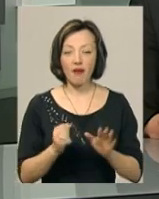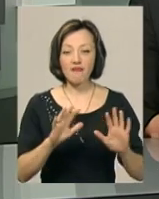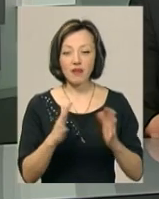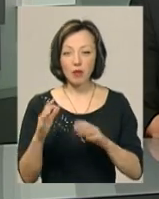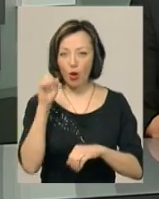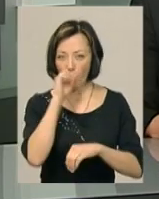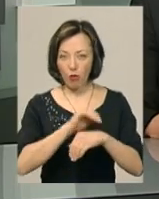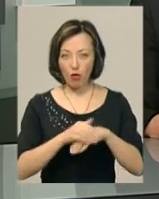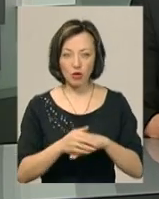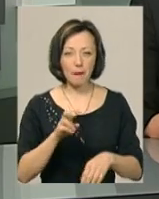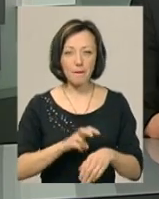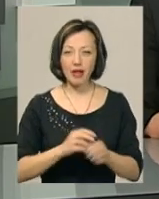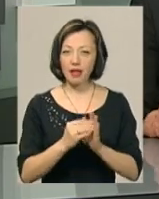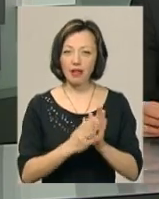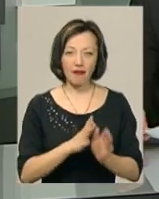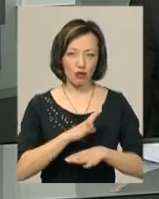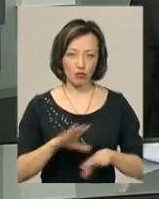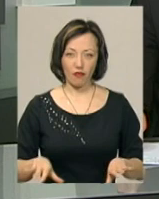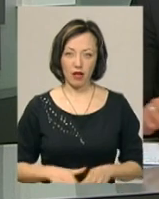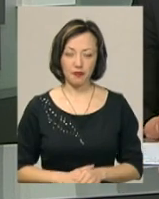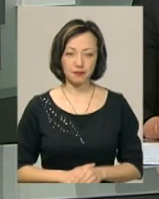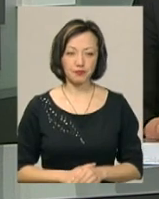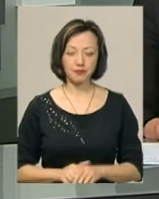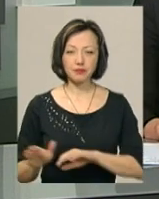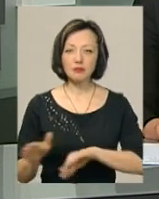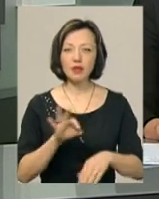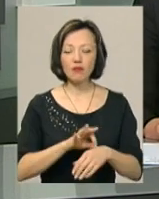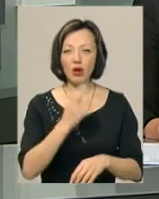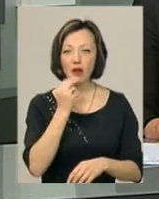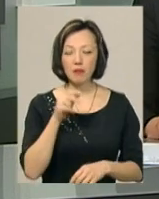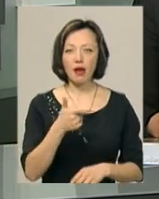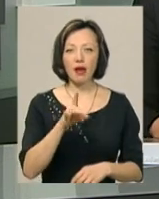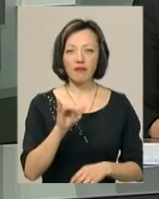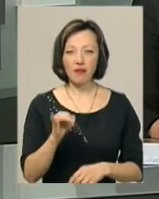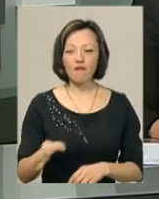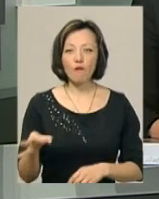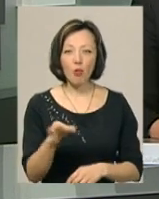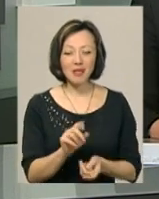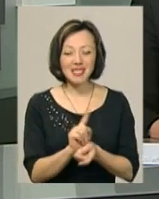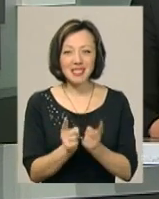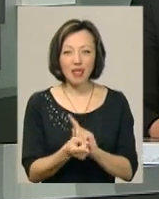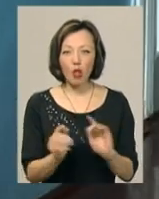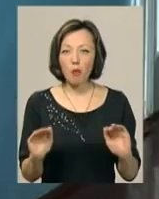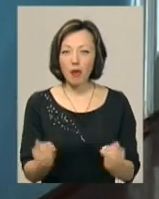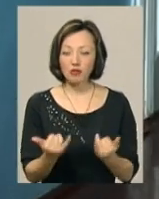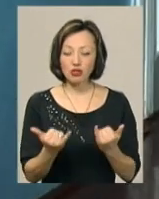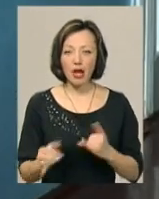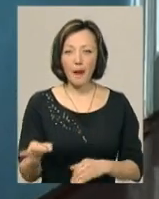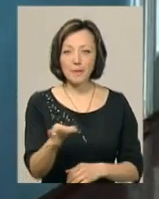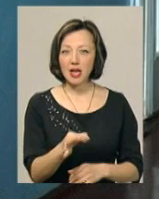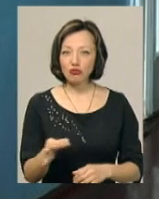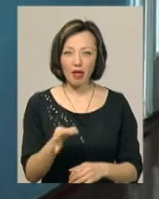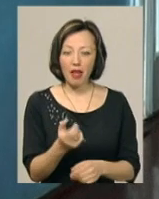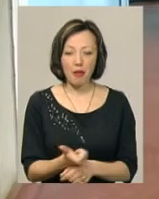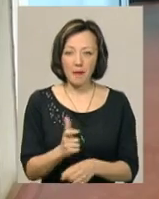Випадків обмороження медики не фіксували. Хворих на грип та ГРВІ в області стало менше. Наразі Хмельниччина не